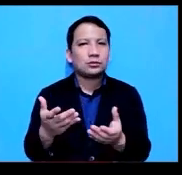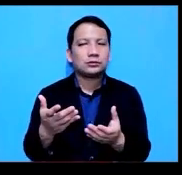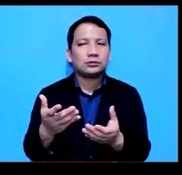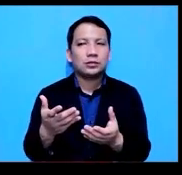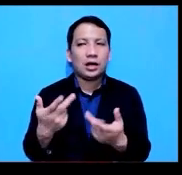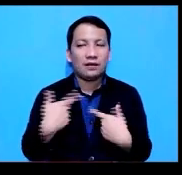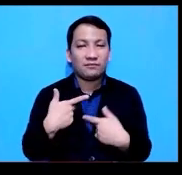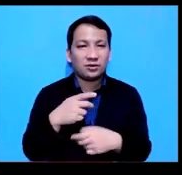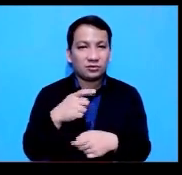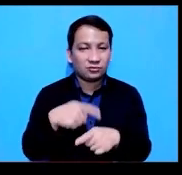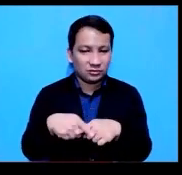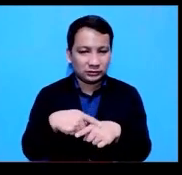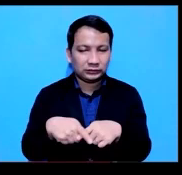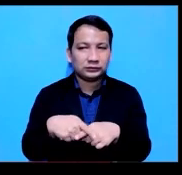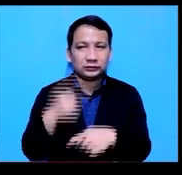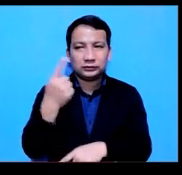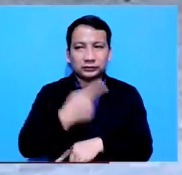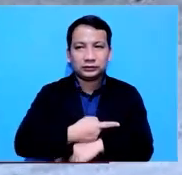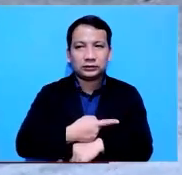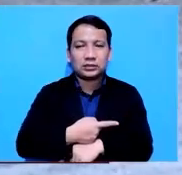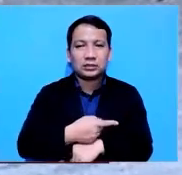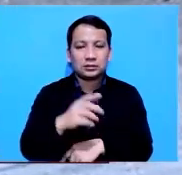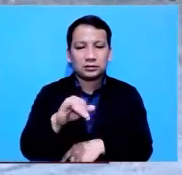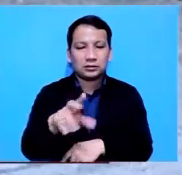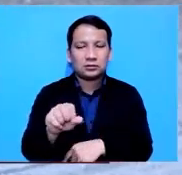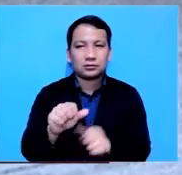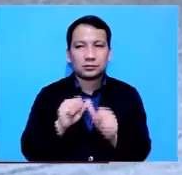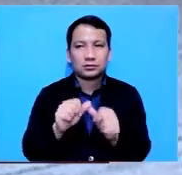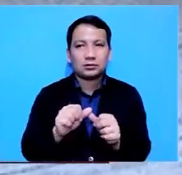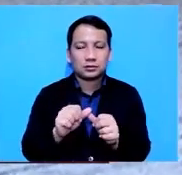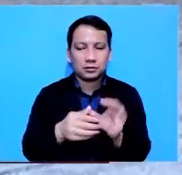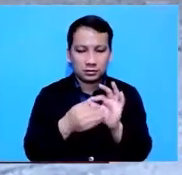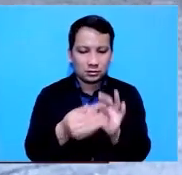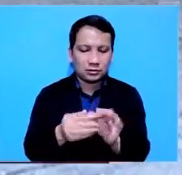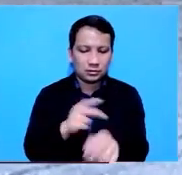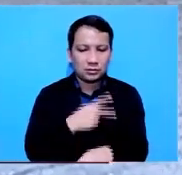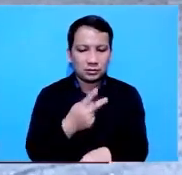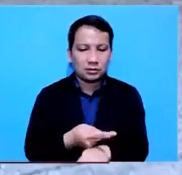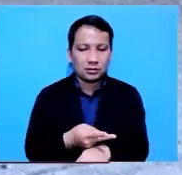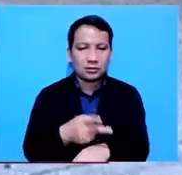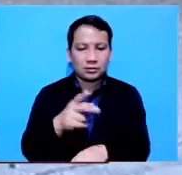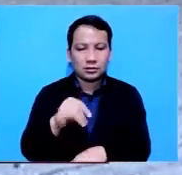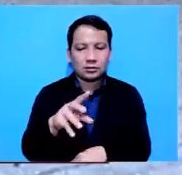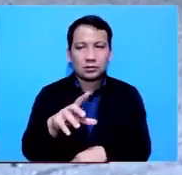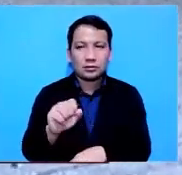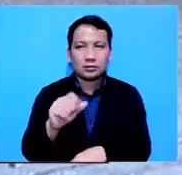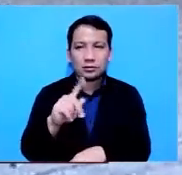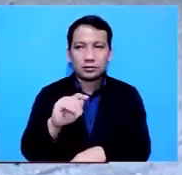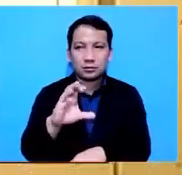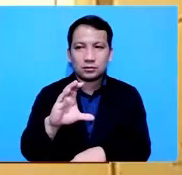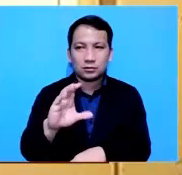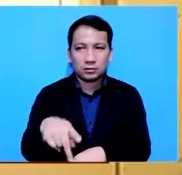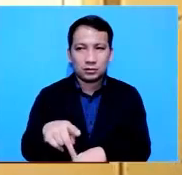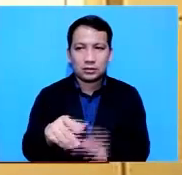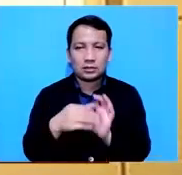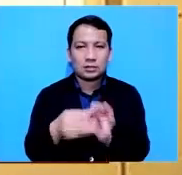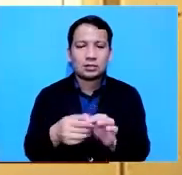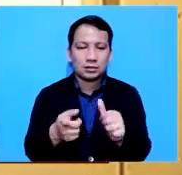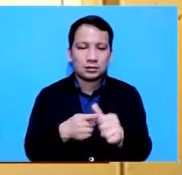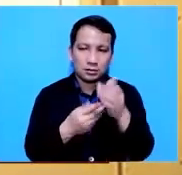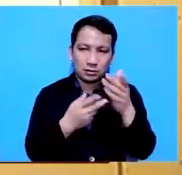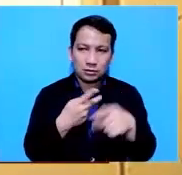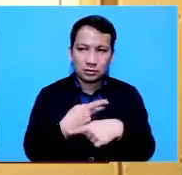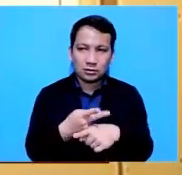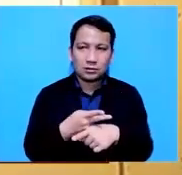kada araw. Ayon sa Occidental Mindoro Consolidated Power Corporation o MCPC na siyang nag-iisang power producer sa